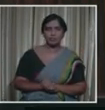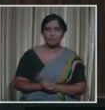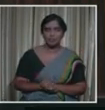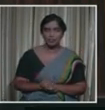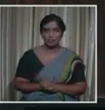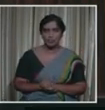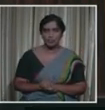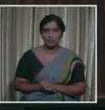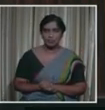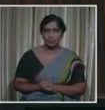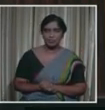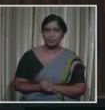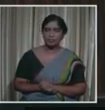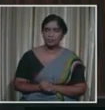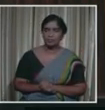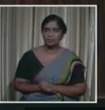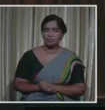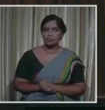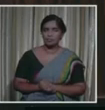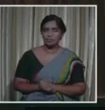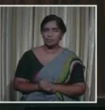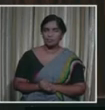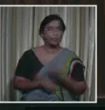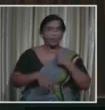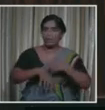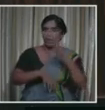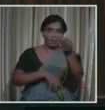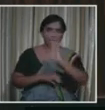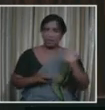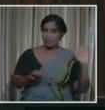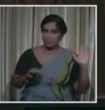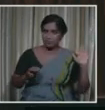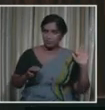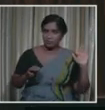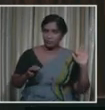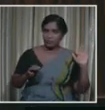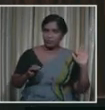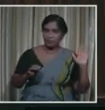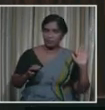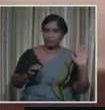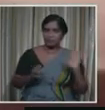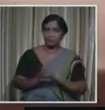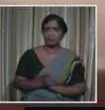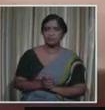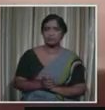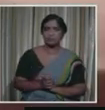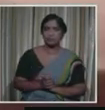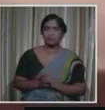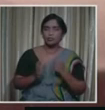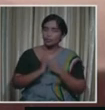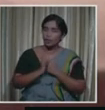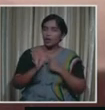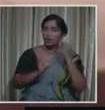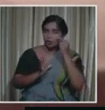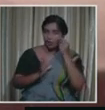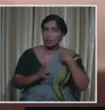අරුන් දෙක වෙනඳ මෙතුමා. මට මම කාලේ දෙන්නේ මම කාලේ දෙන්නේ. ගරු අනුර කුමාර දිසානායකතුමා මම